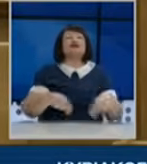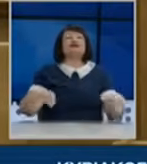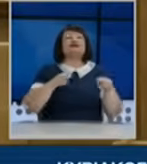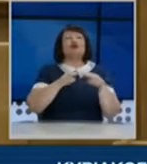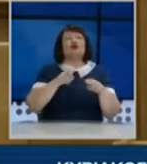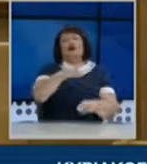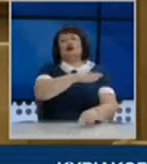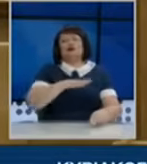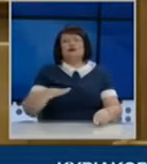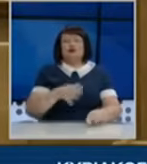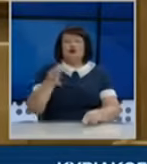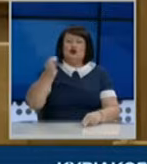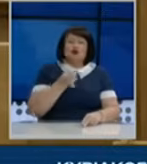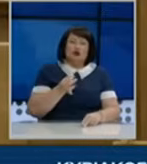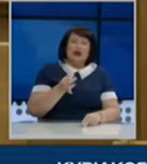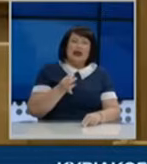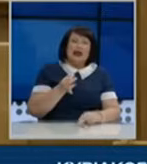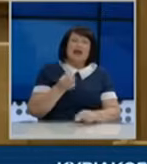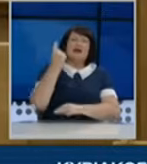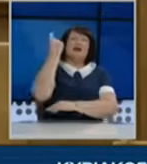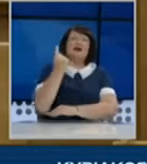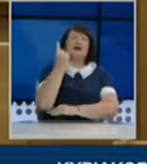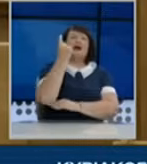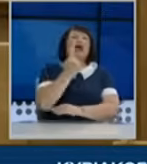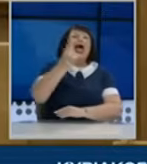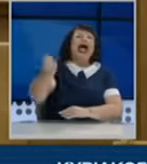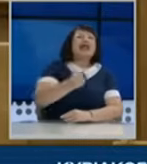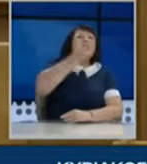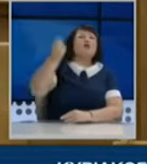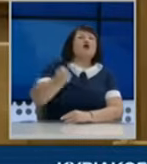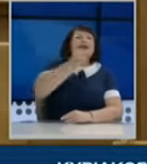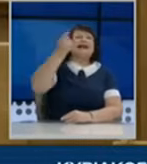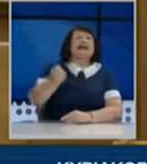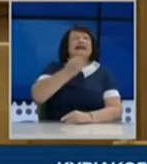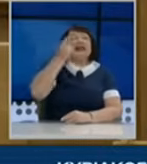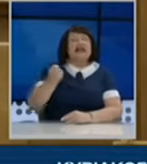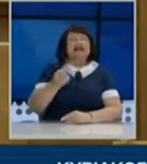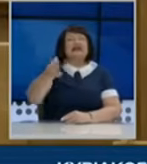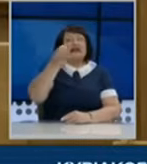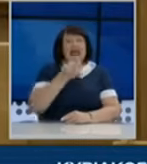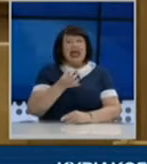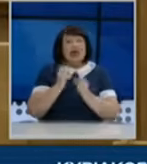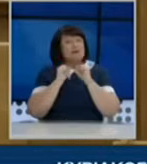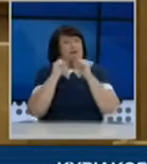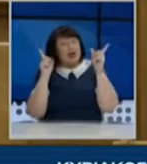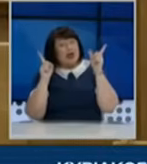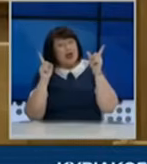λέει ορθά κοφτά για τις ανεμογεννήτριες η κυρία αυτή. Λέει ότι περιέργως έγινε η διόρθωση του